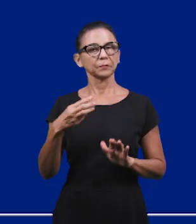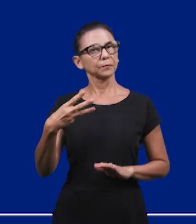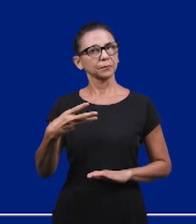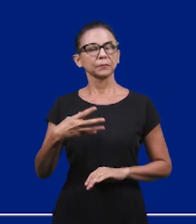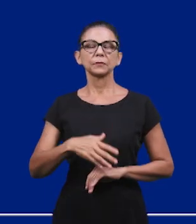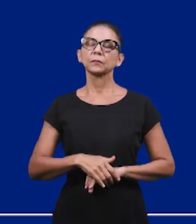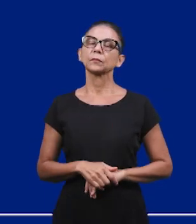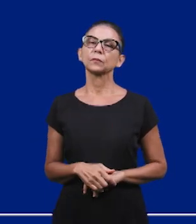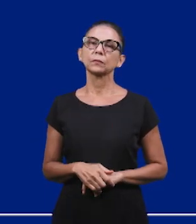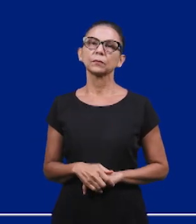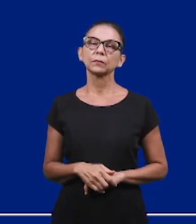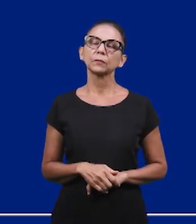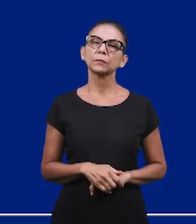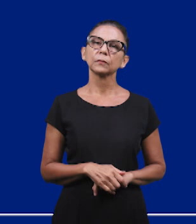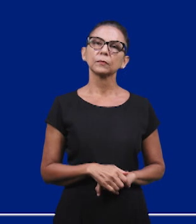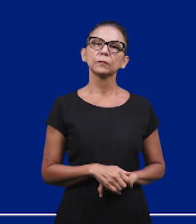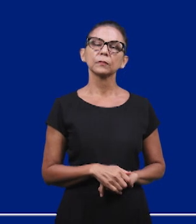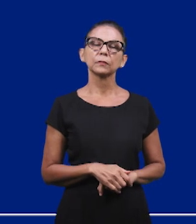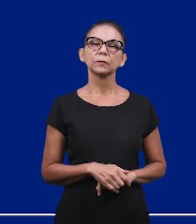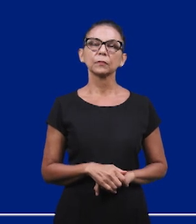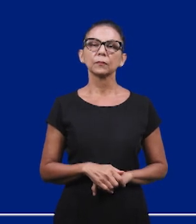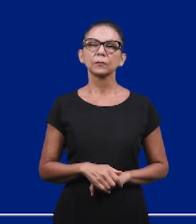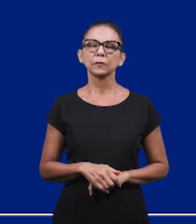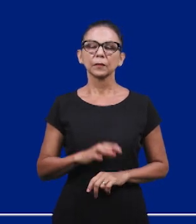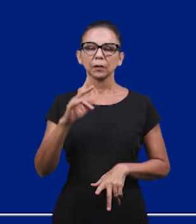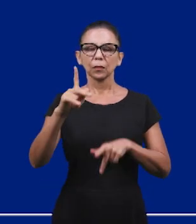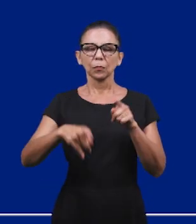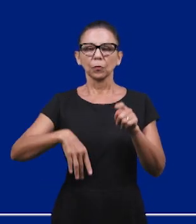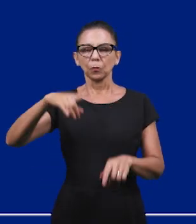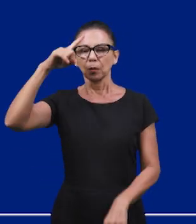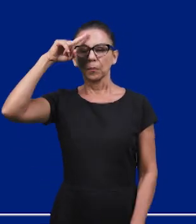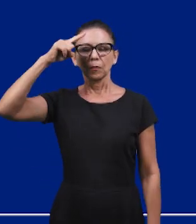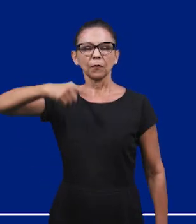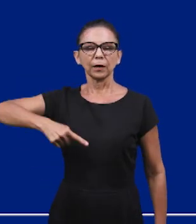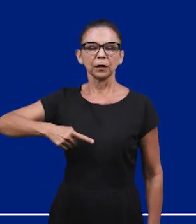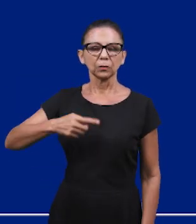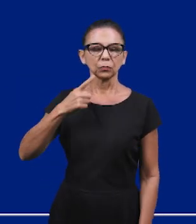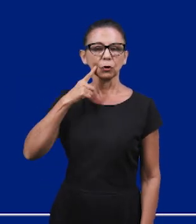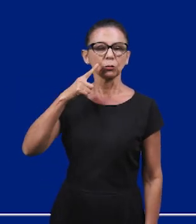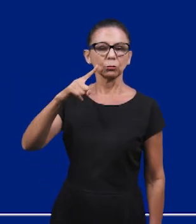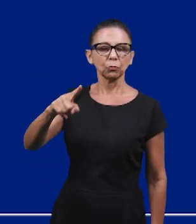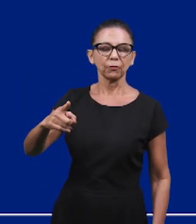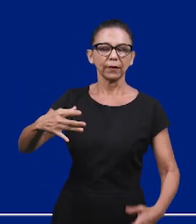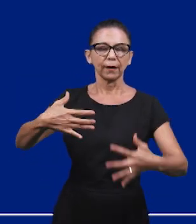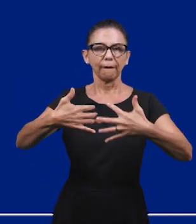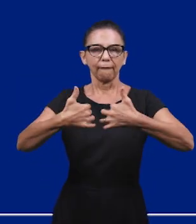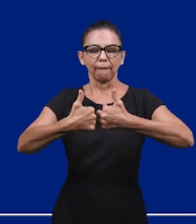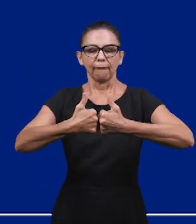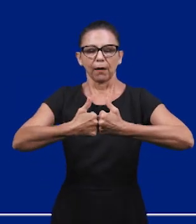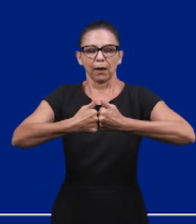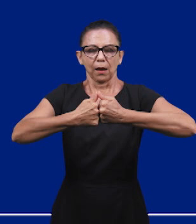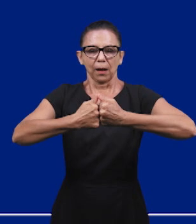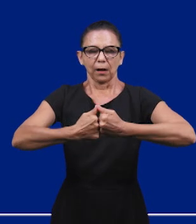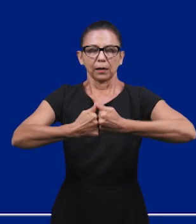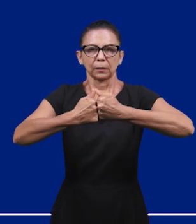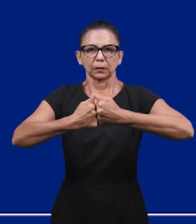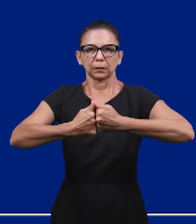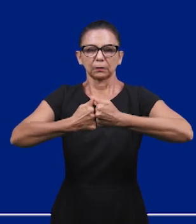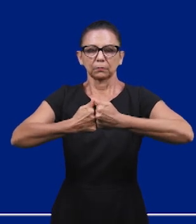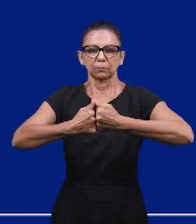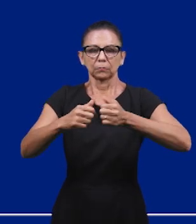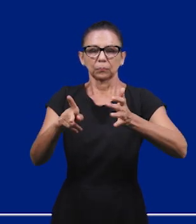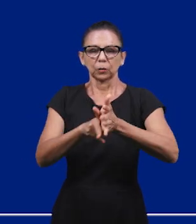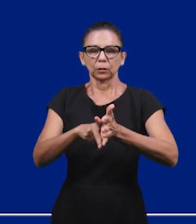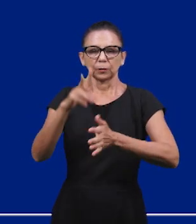Ils ont ordonné au peuple en disant, quand vous voyez l'arche du Seigneur votre Dieu et le sacrificateur lévite qui est la